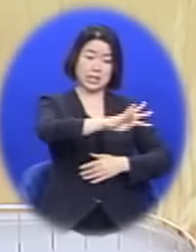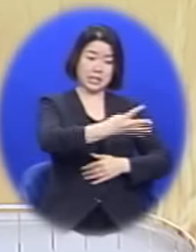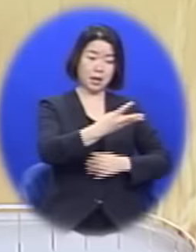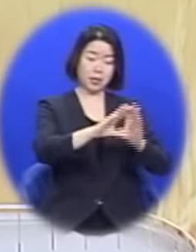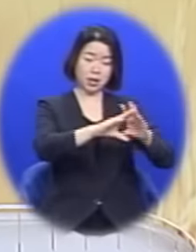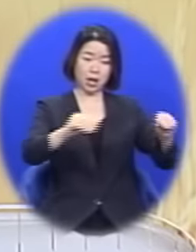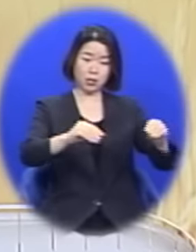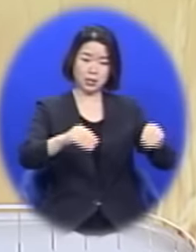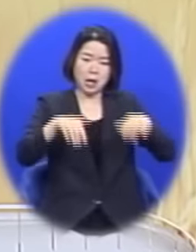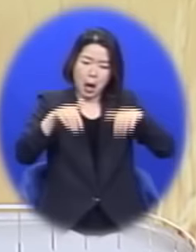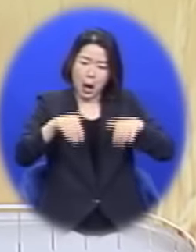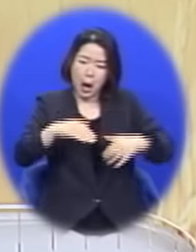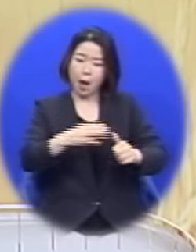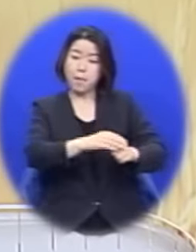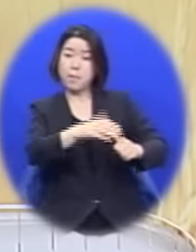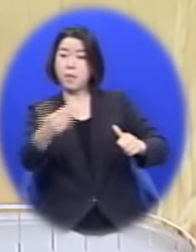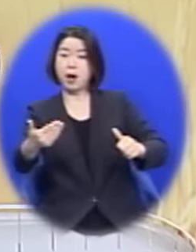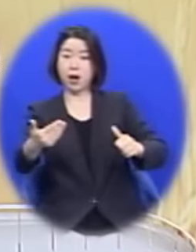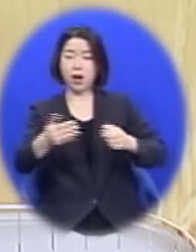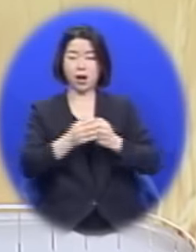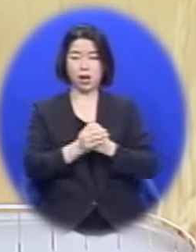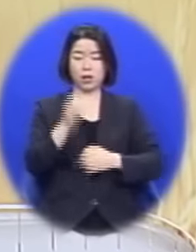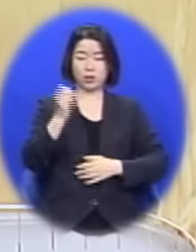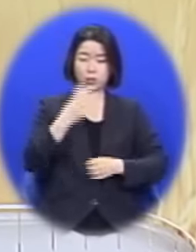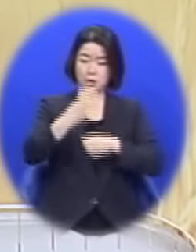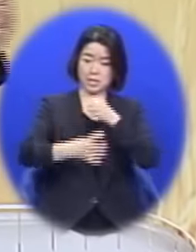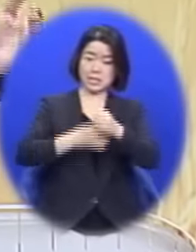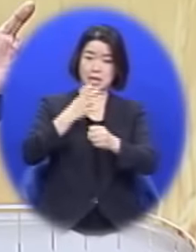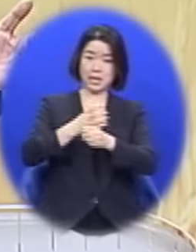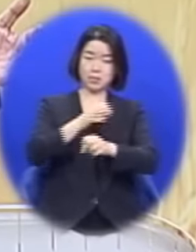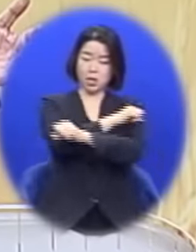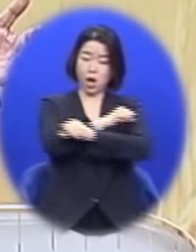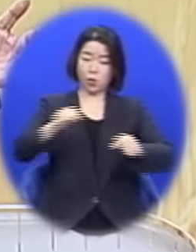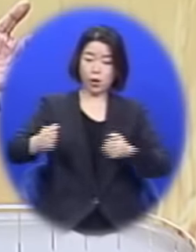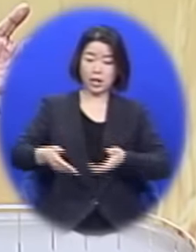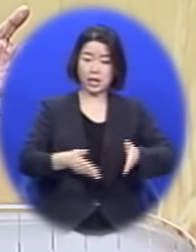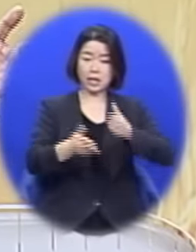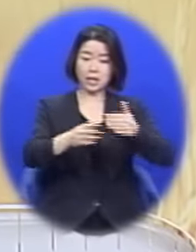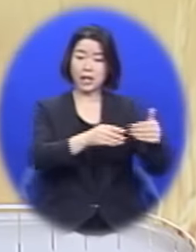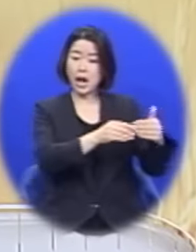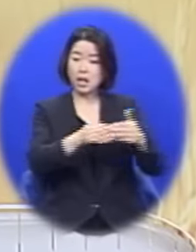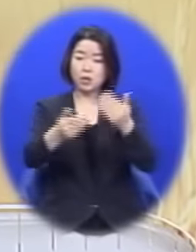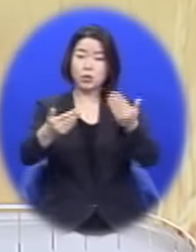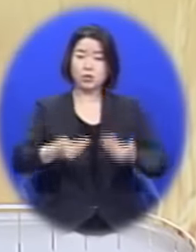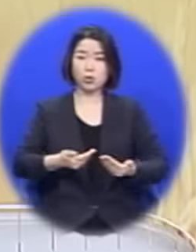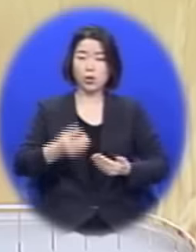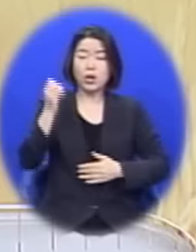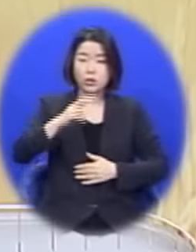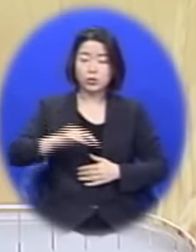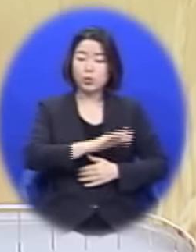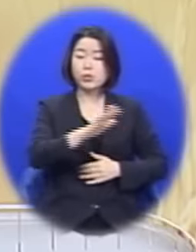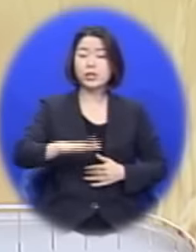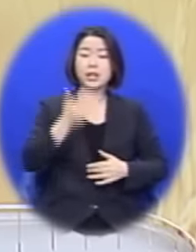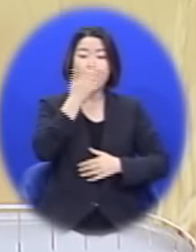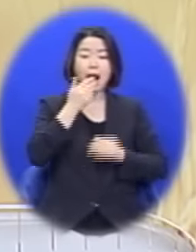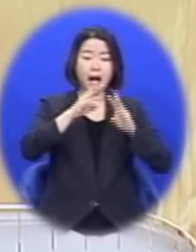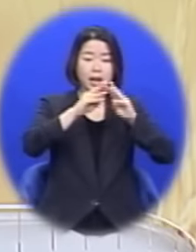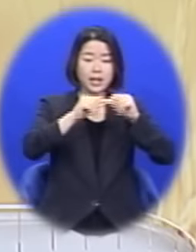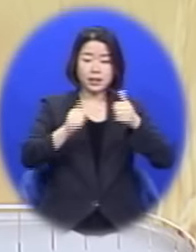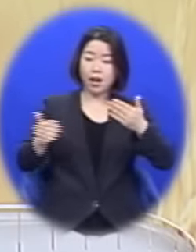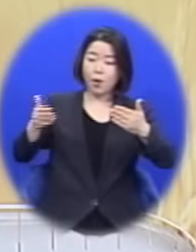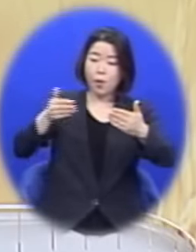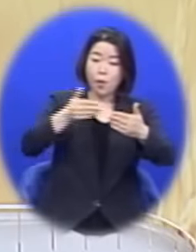우리를 구원해 주셨잖아. 40년 광야길을 우리를 인도해 주셨잖아. 그리고 우리를 이 가나안 땅에 들어오게